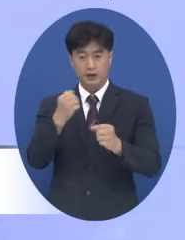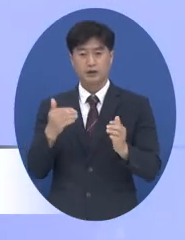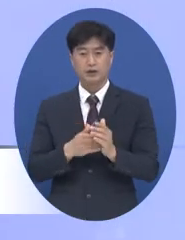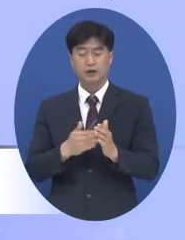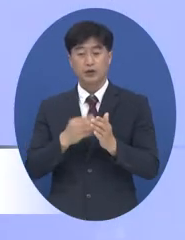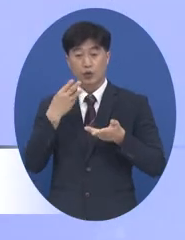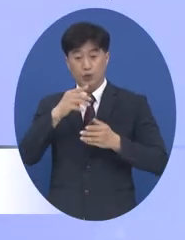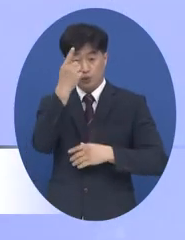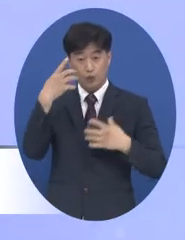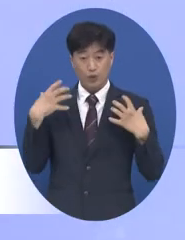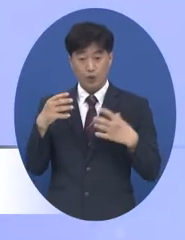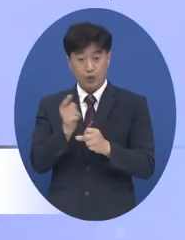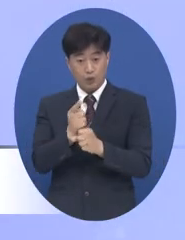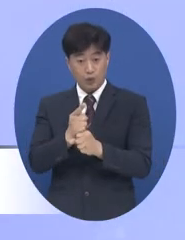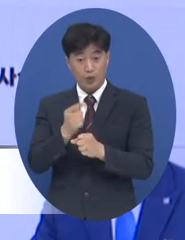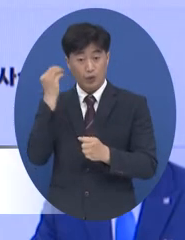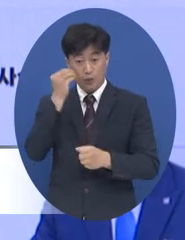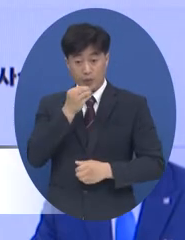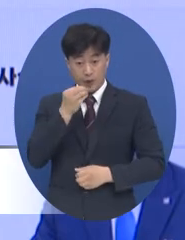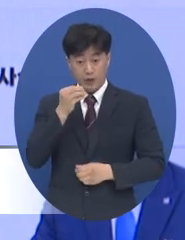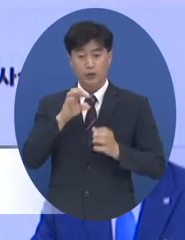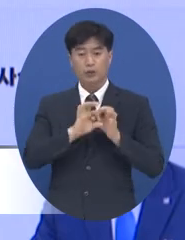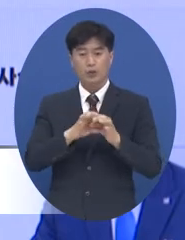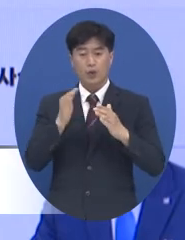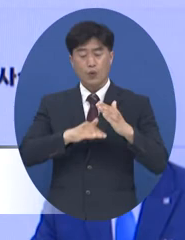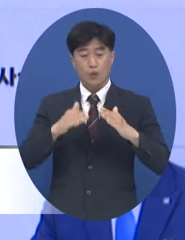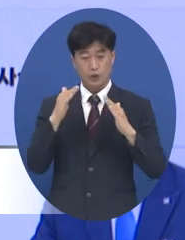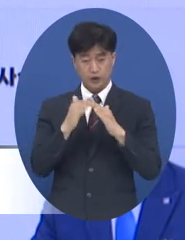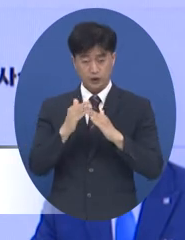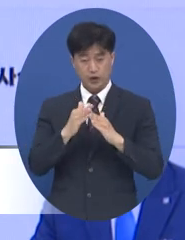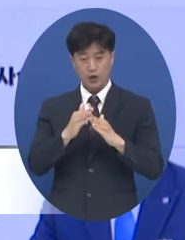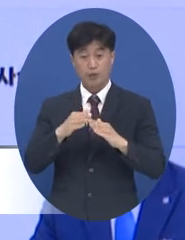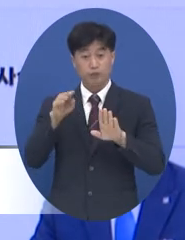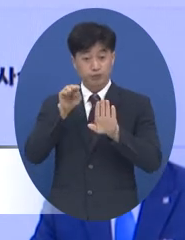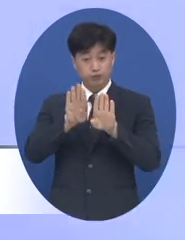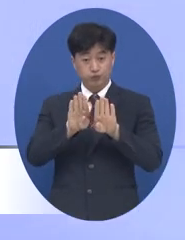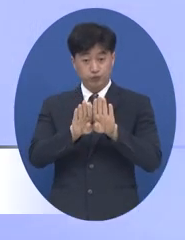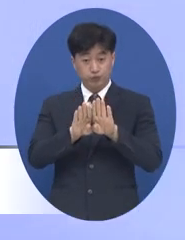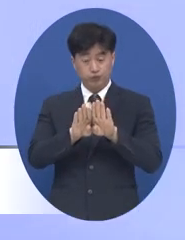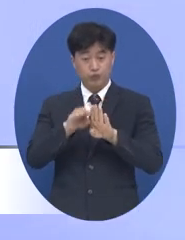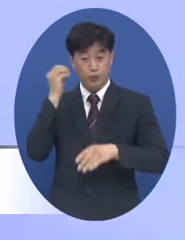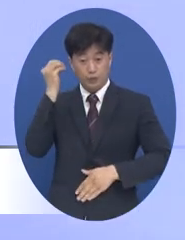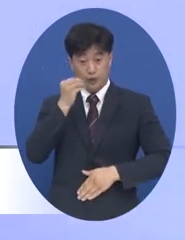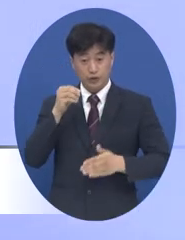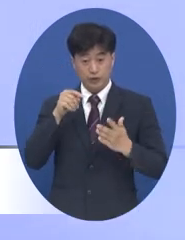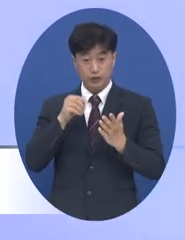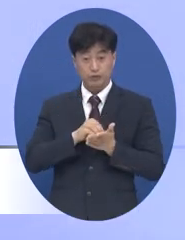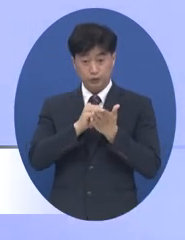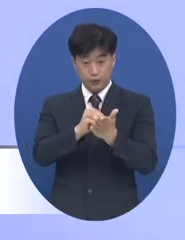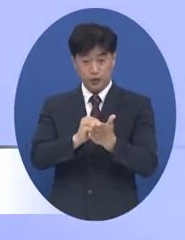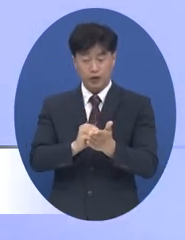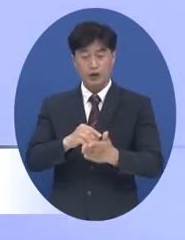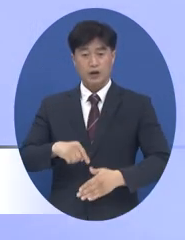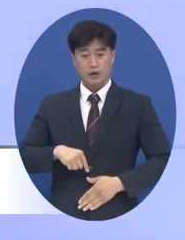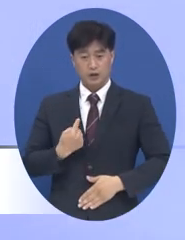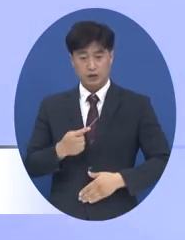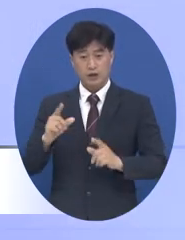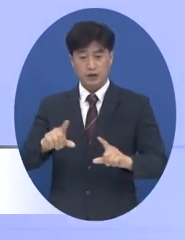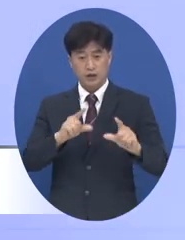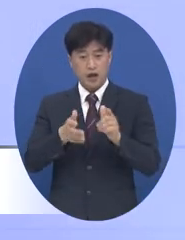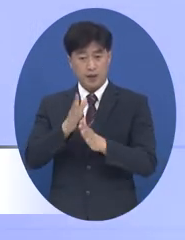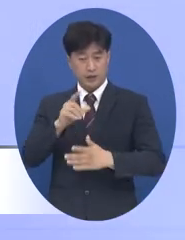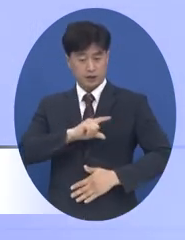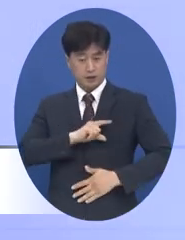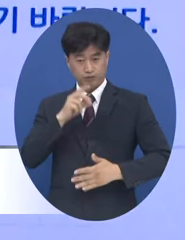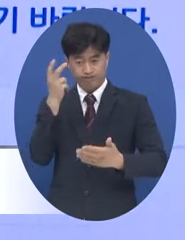경기도청 이나 소방관서 홈페이지를 통해 공동 주택 옥상 출입문 정보제공 홈페이지에 접속해 자신이 살고 있는 아파트 명 을 검색하면